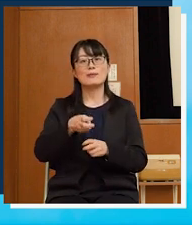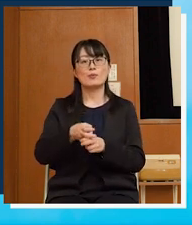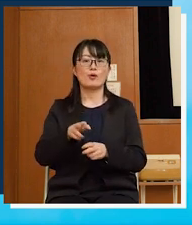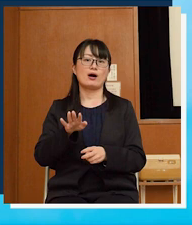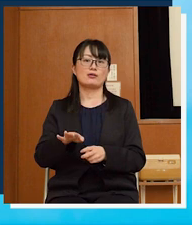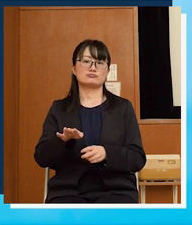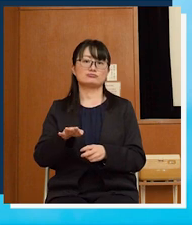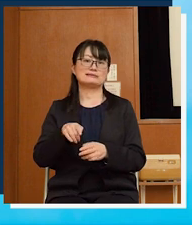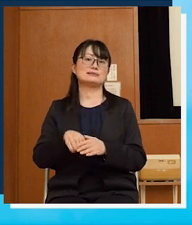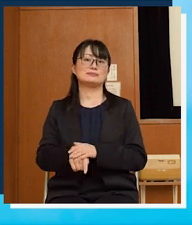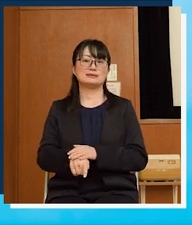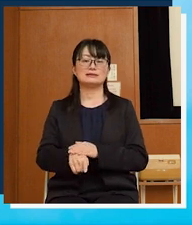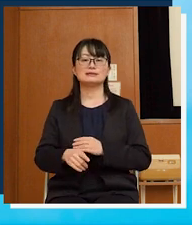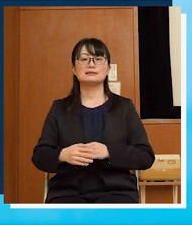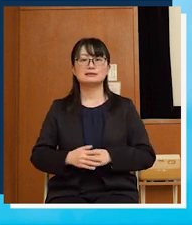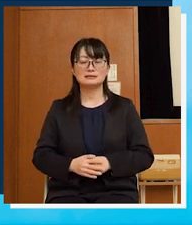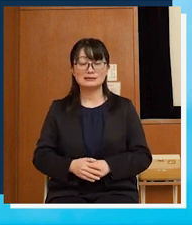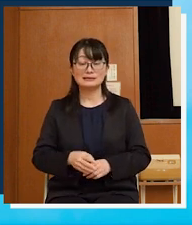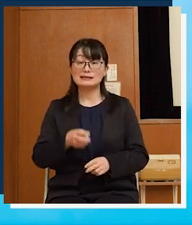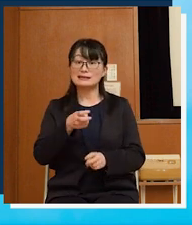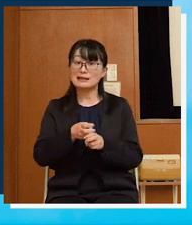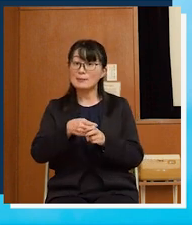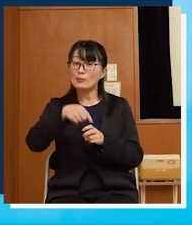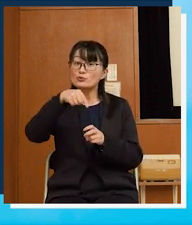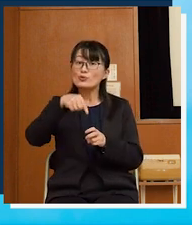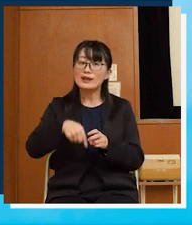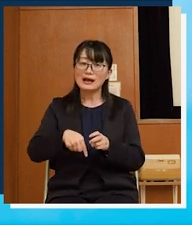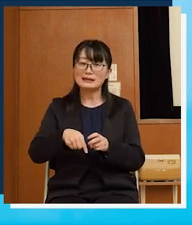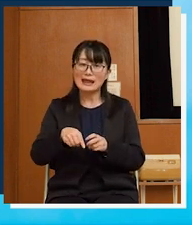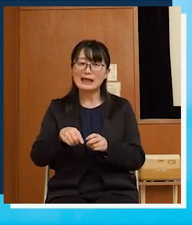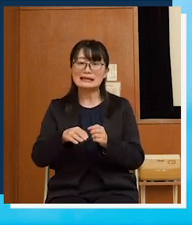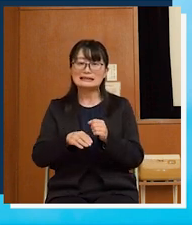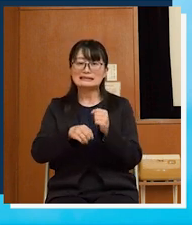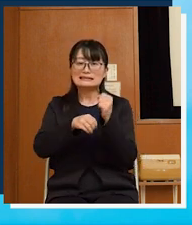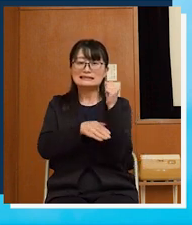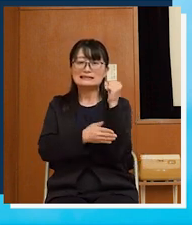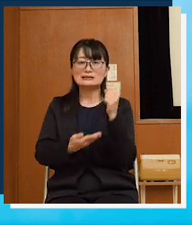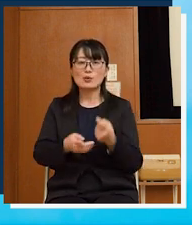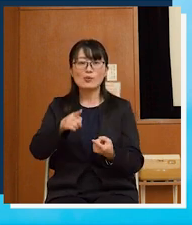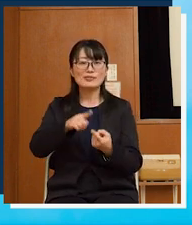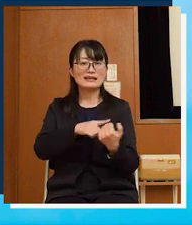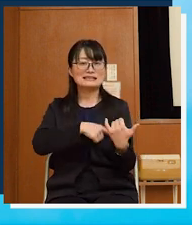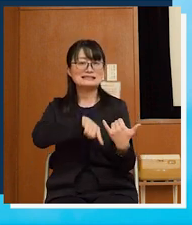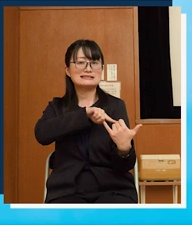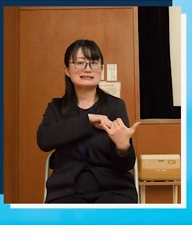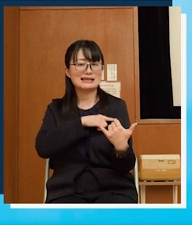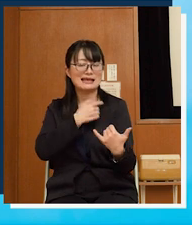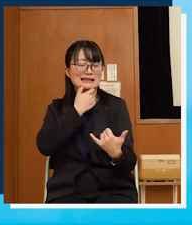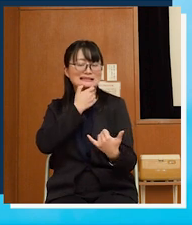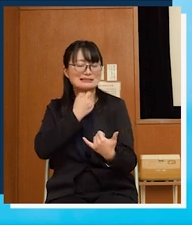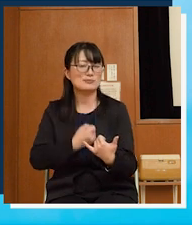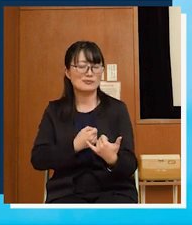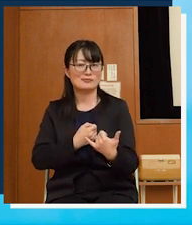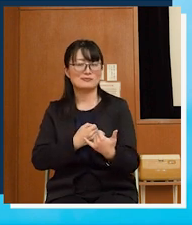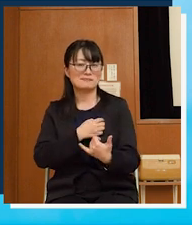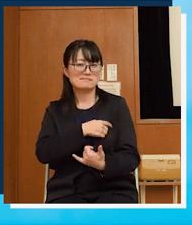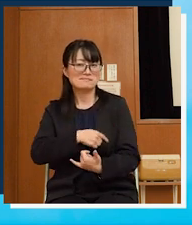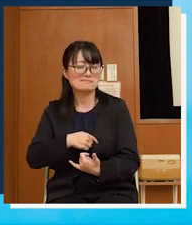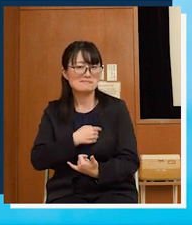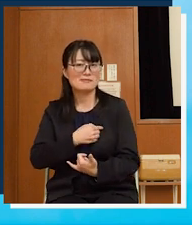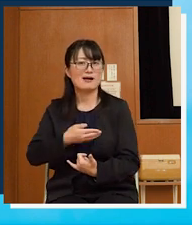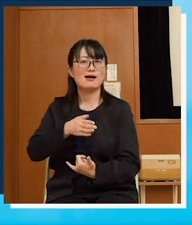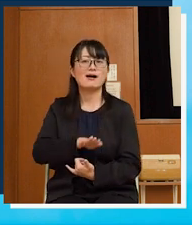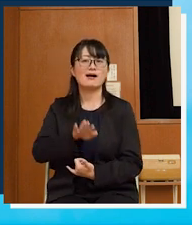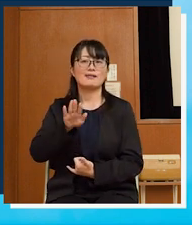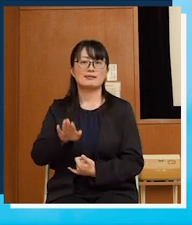的人権の保証を願望してから他にならないとそして基地のない平和の芝になりたい